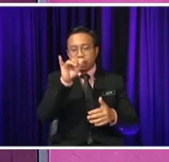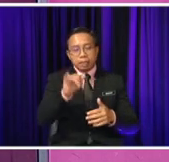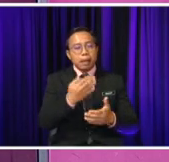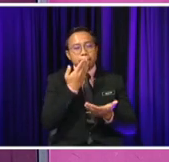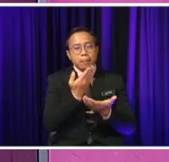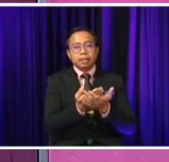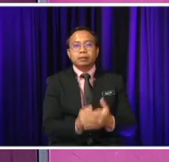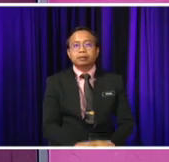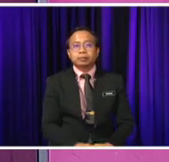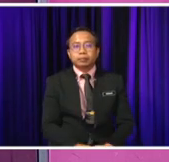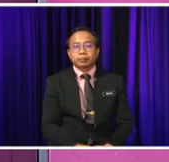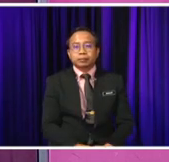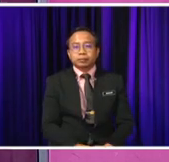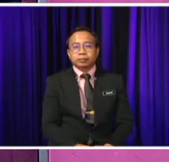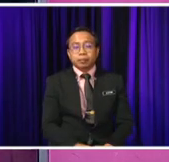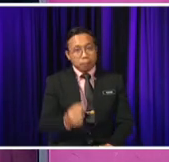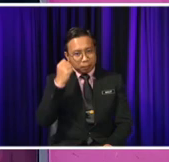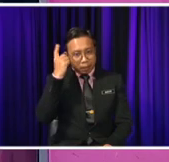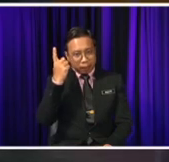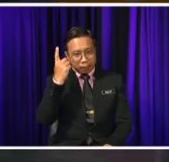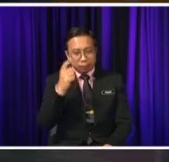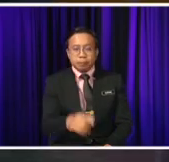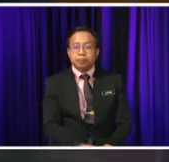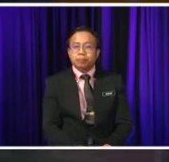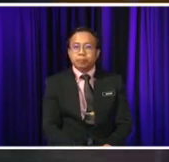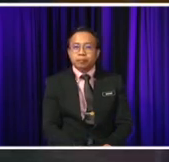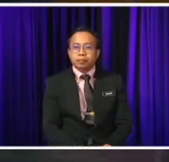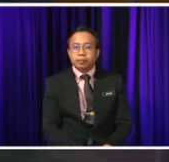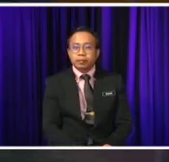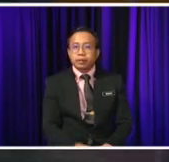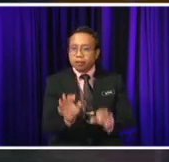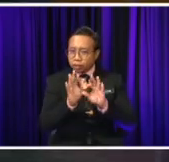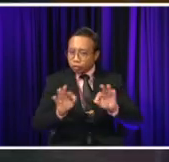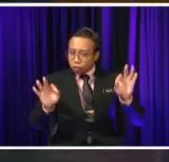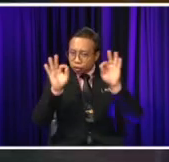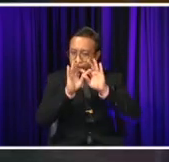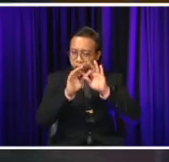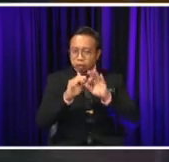ya saya punya cerita macam